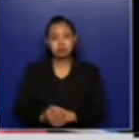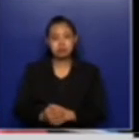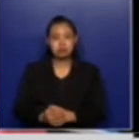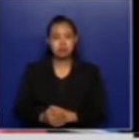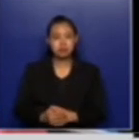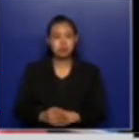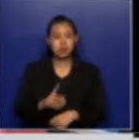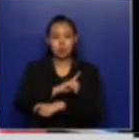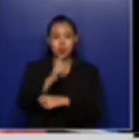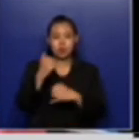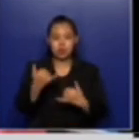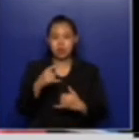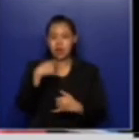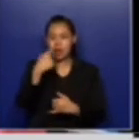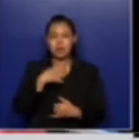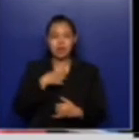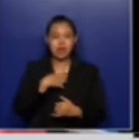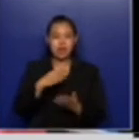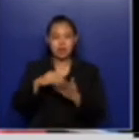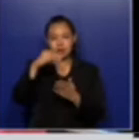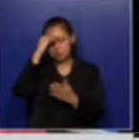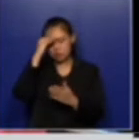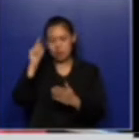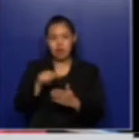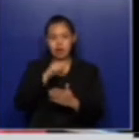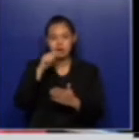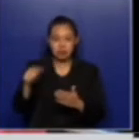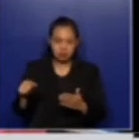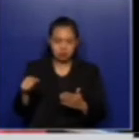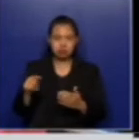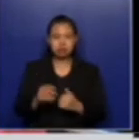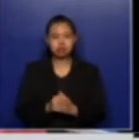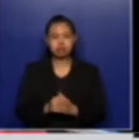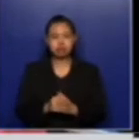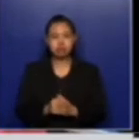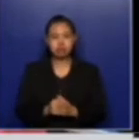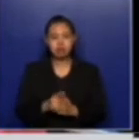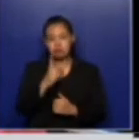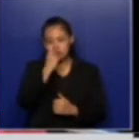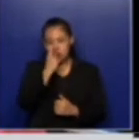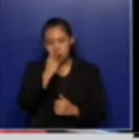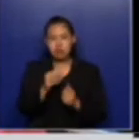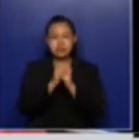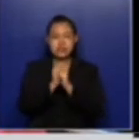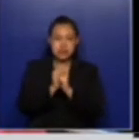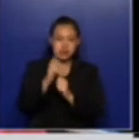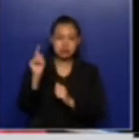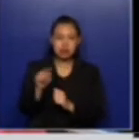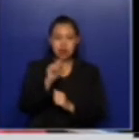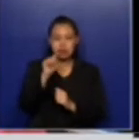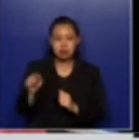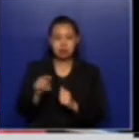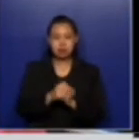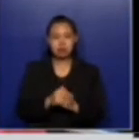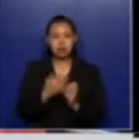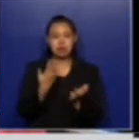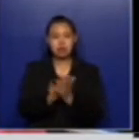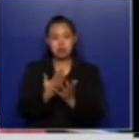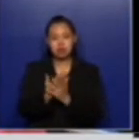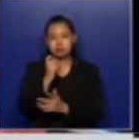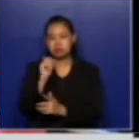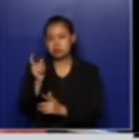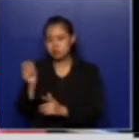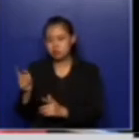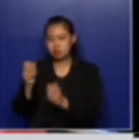ใครอยากเรียนโปรแกรมภาษาอังกฤษอยากได้ให้ลูกหลานมีความรู้ด้านภาษาจีนภาษาอังกฤษคุณก็จะต้องไปจ้างครูเ